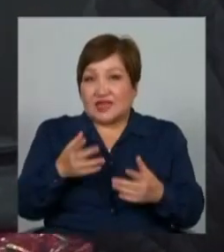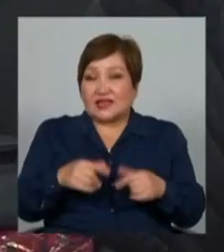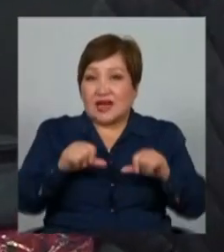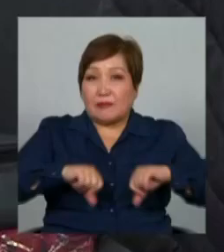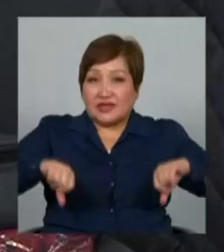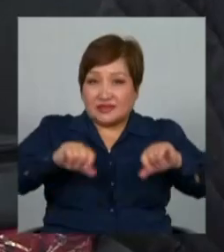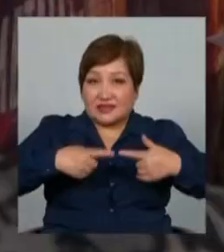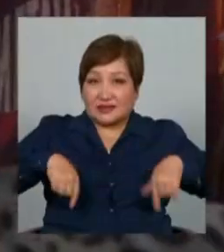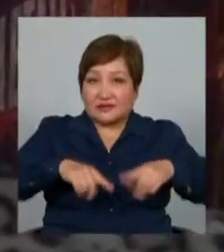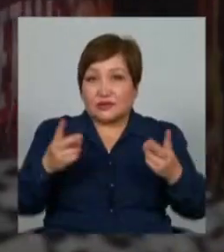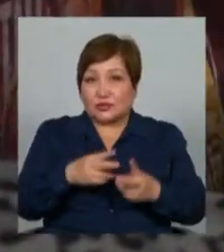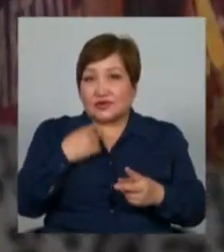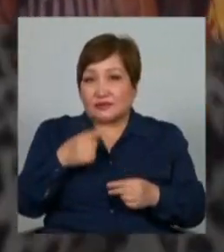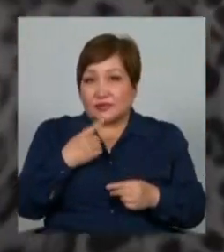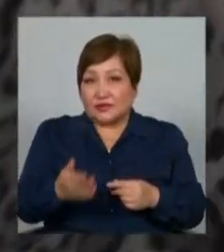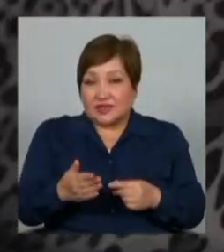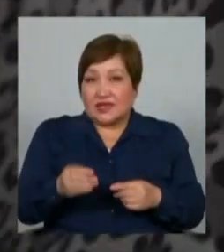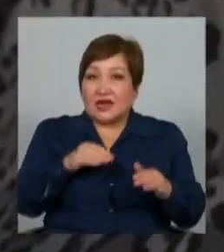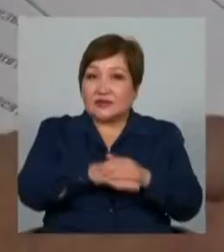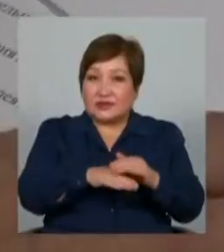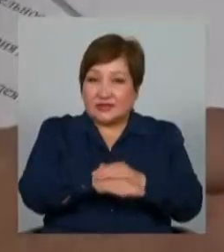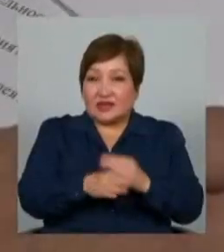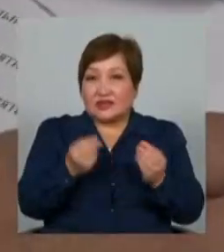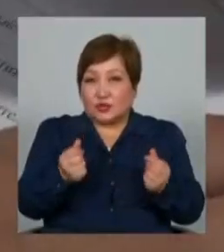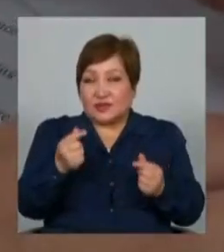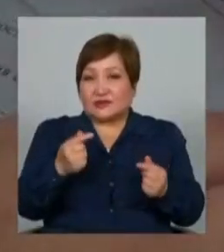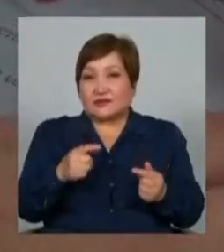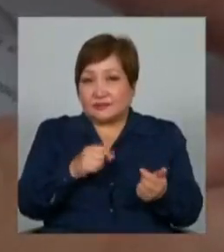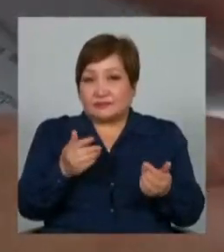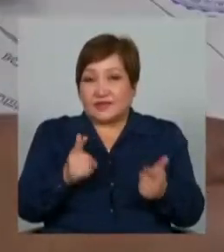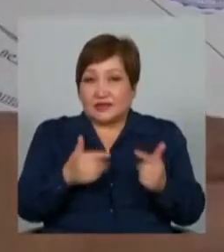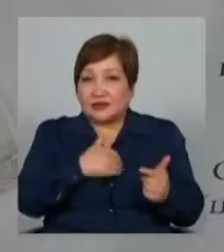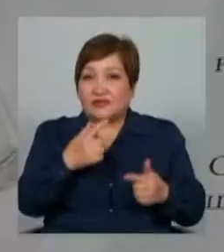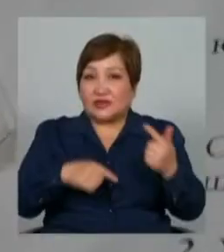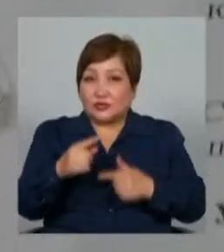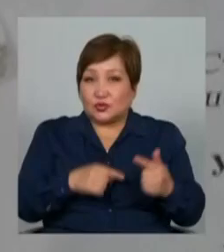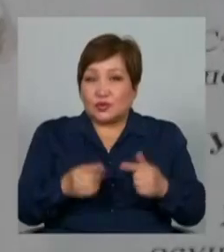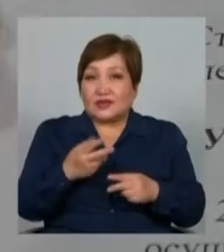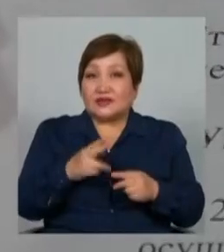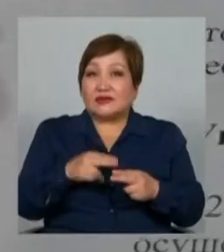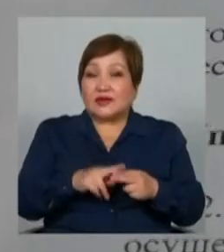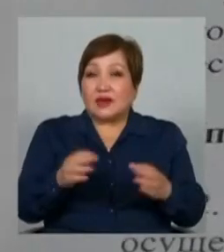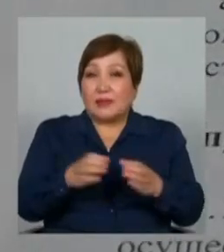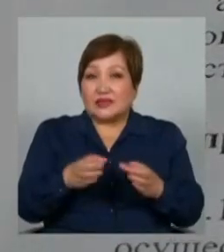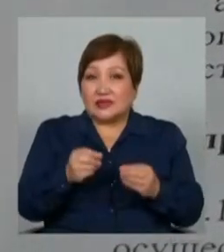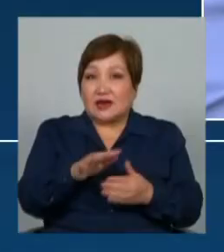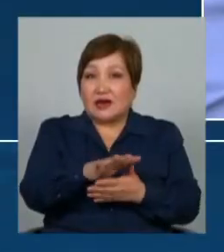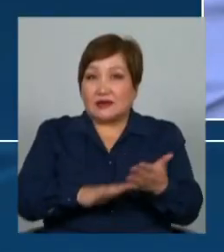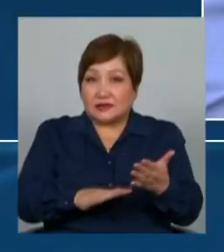ең болмаса салынған соманың өзін қайтарып алсақ дейді. Ол үшін компанияға арыз түсіріпті. Қазір тергеу жұмыстары басталып